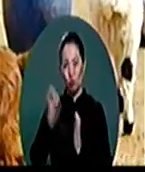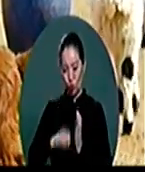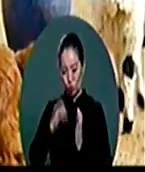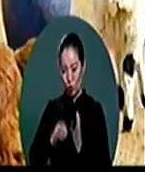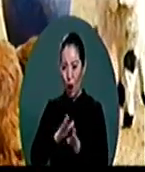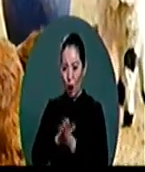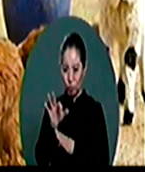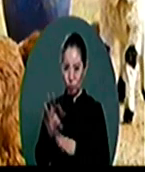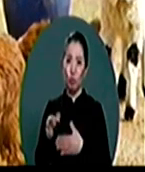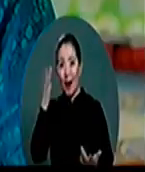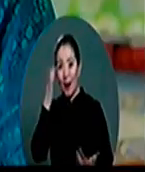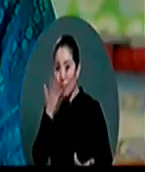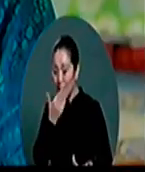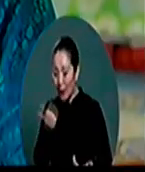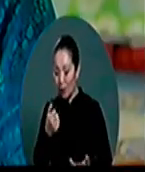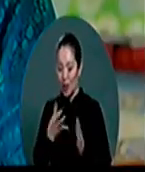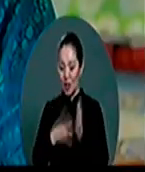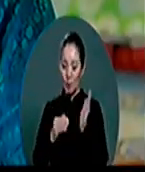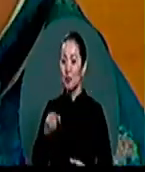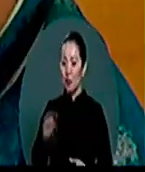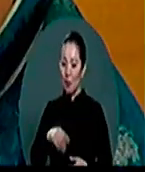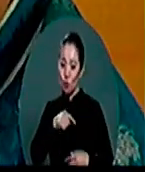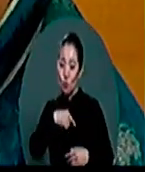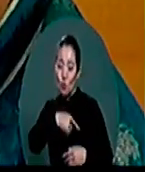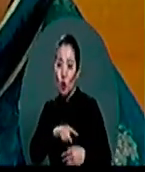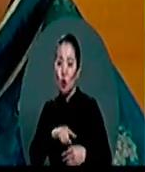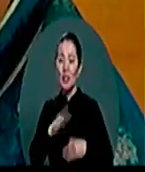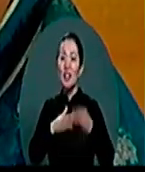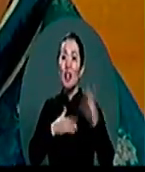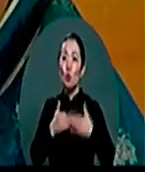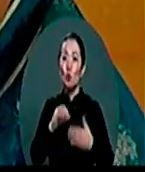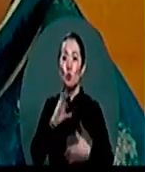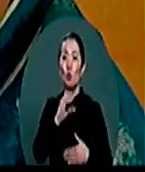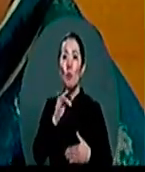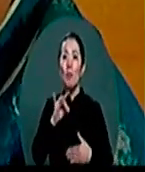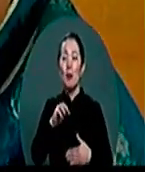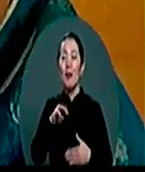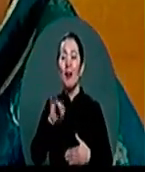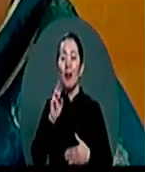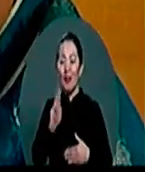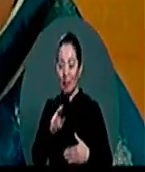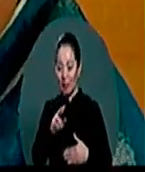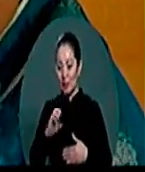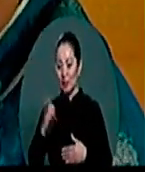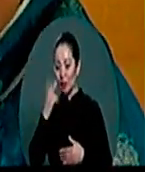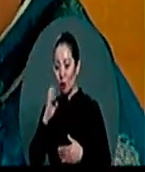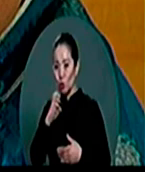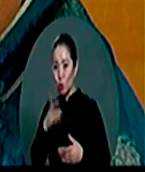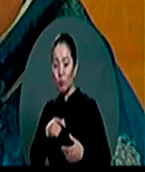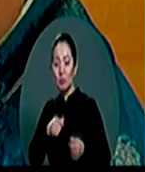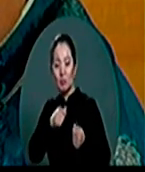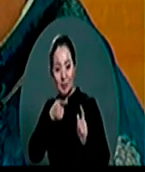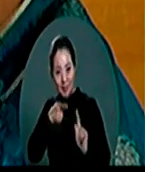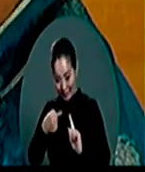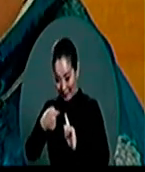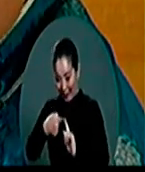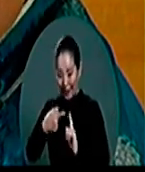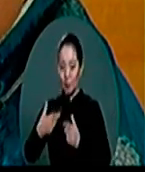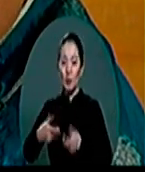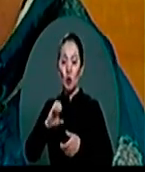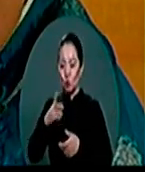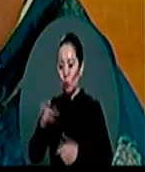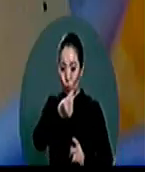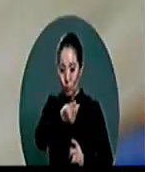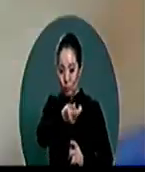алтан шаардлагатай юм чинь тэрийгэ төлөхөөс арга байхгүй. Намын хойд ингээд энэ манай том супермаркетын юмд сүүгээ гэрээгээр нөгөө авчиж өгдөг